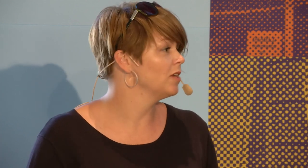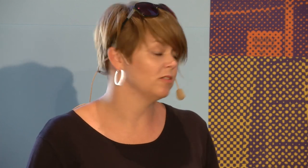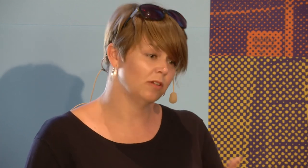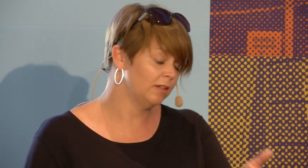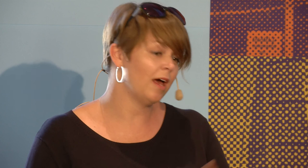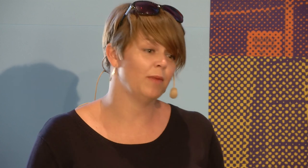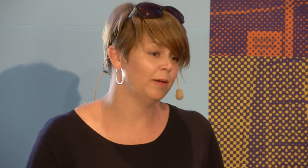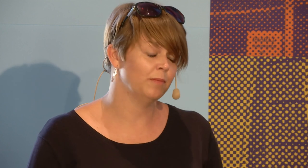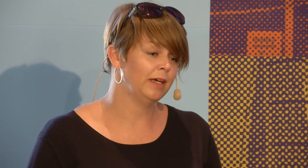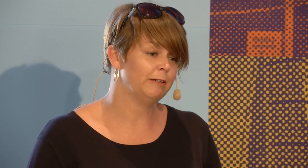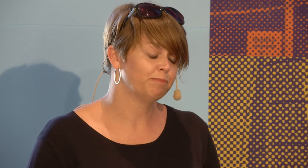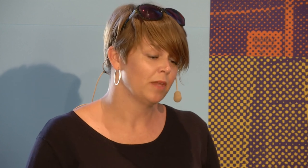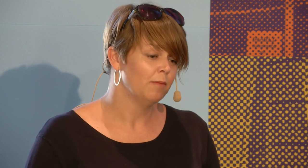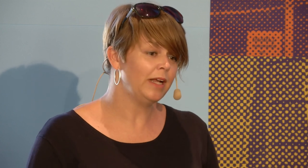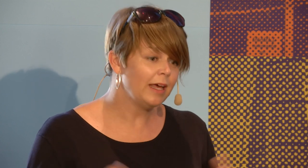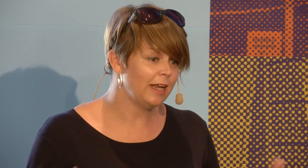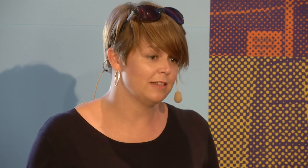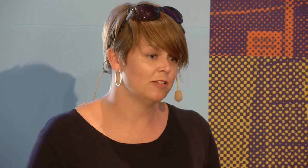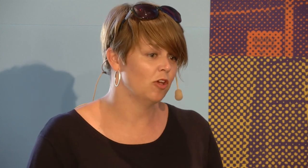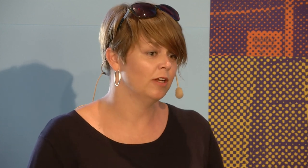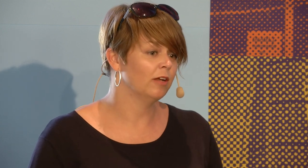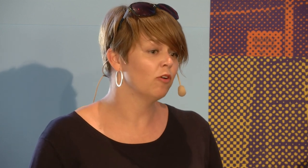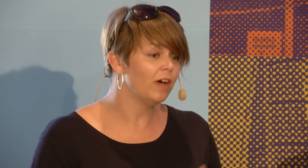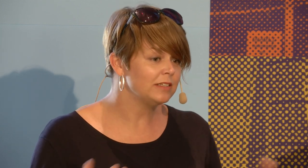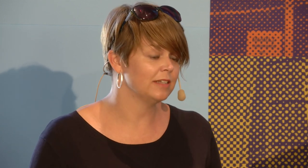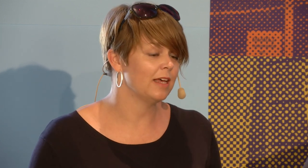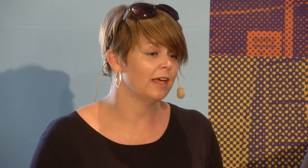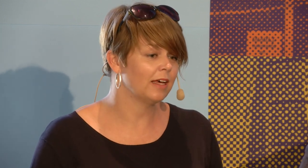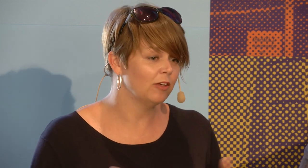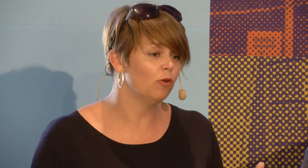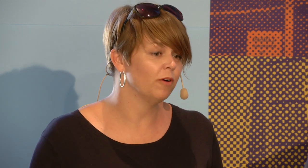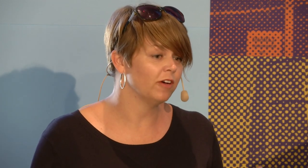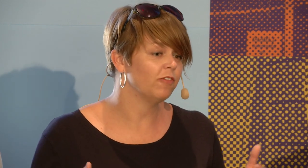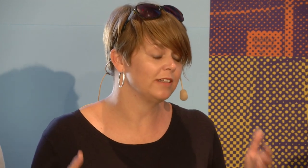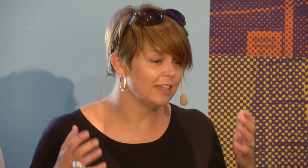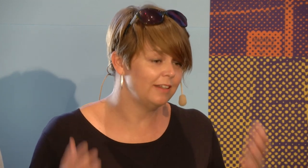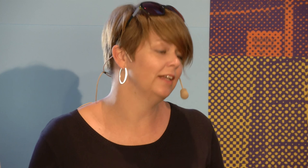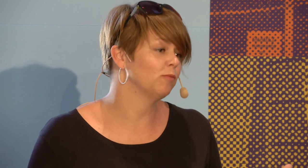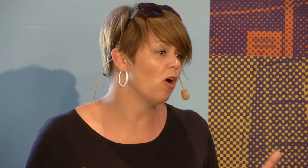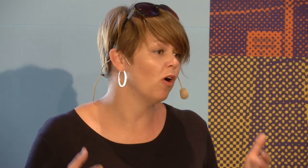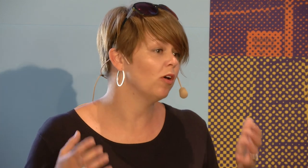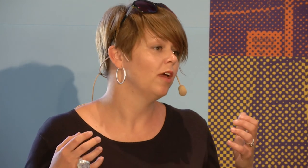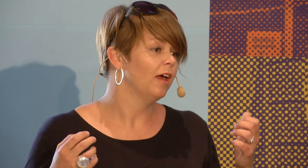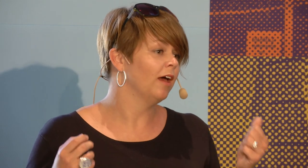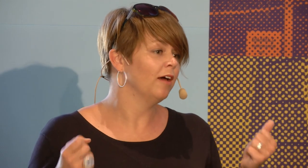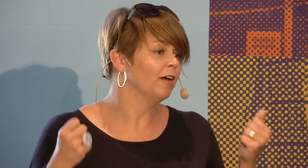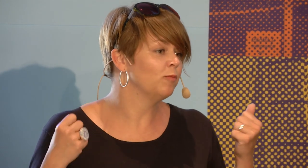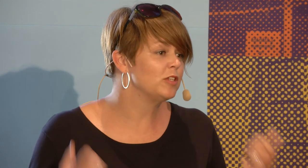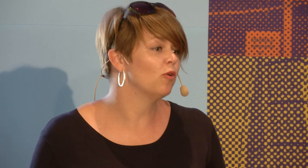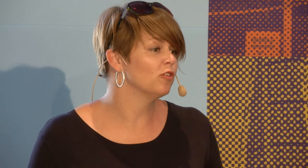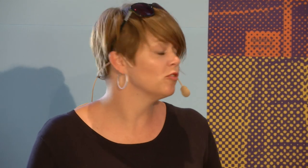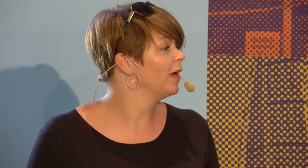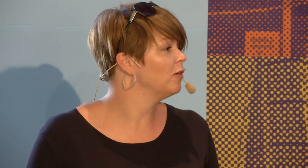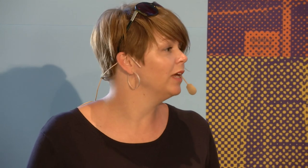en del processer. Det här med lägenhetstillsynen och hur fastighetsägare kan jobba för att faktiskt se till att man har